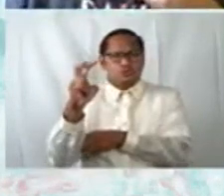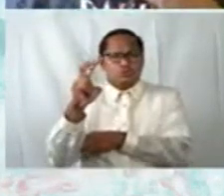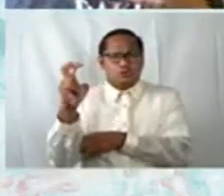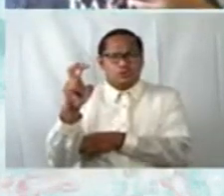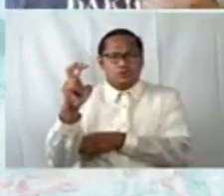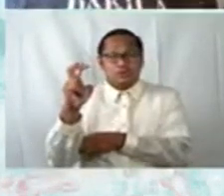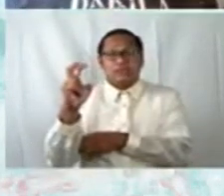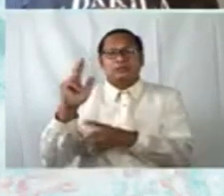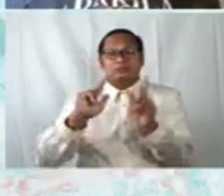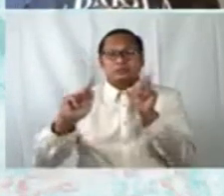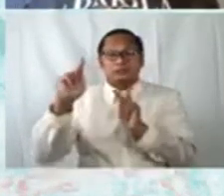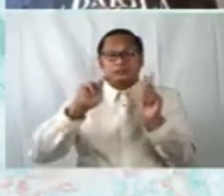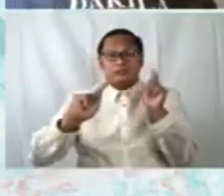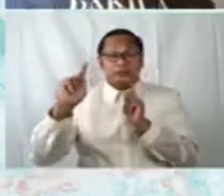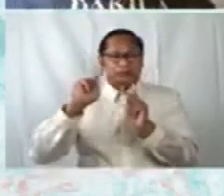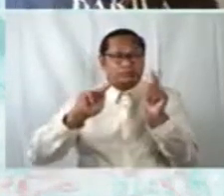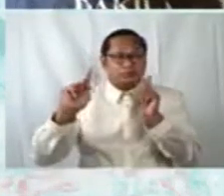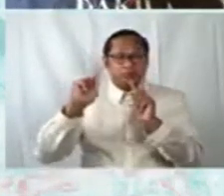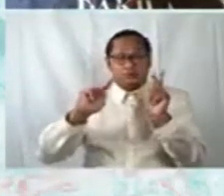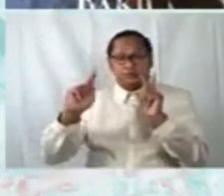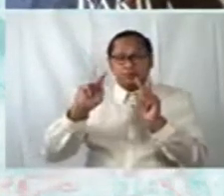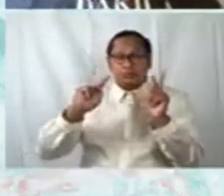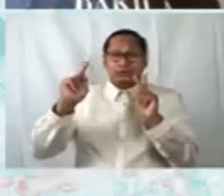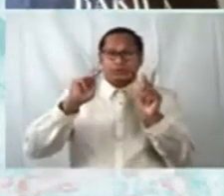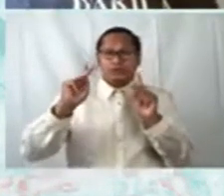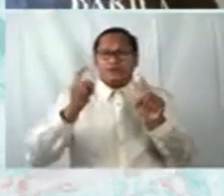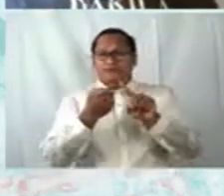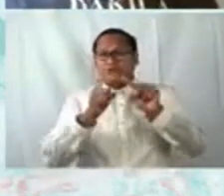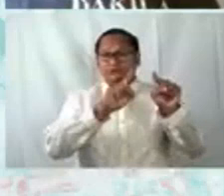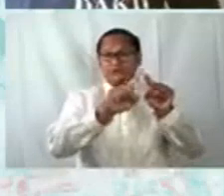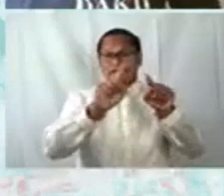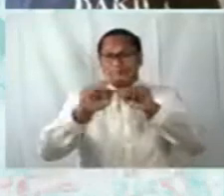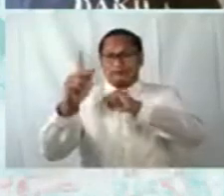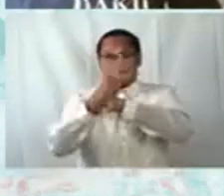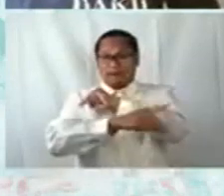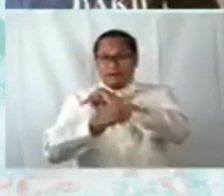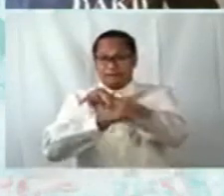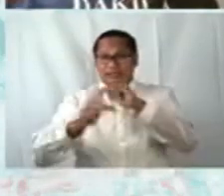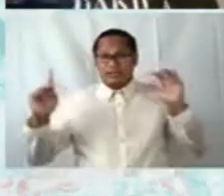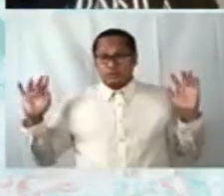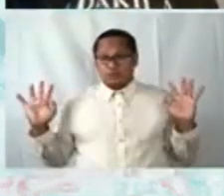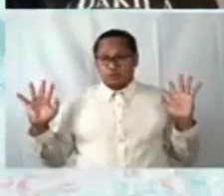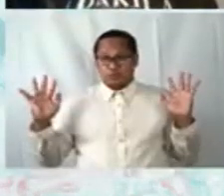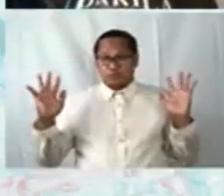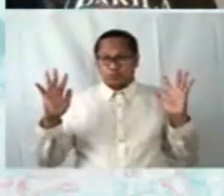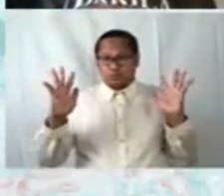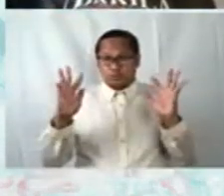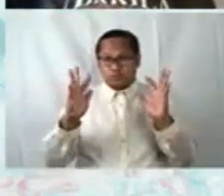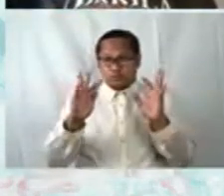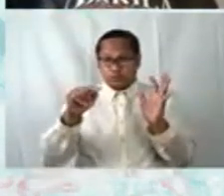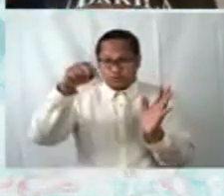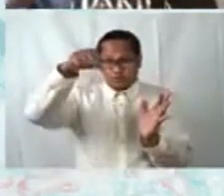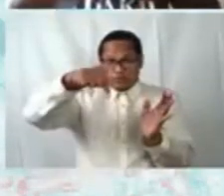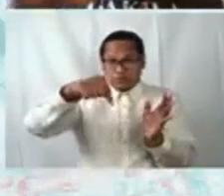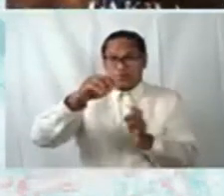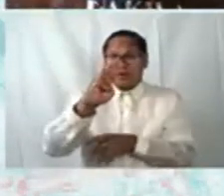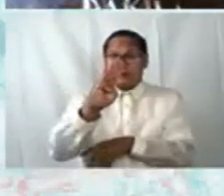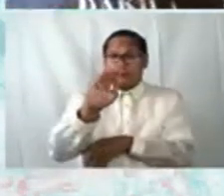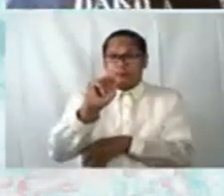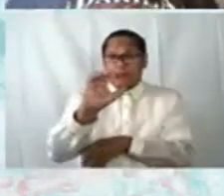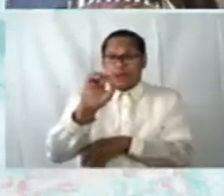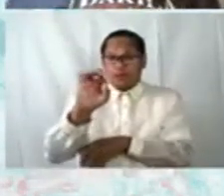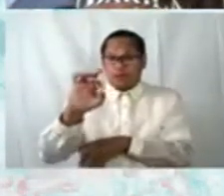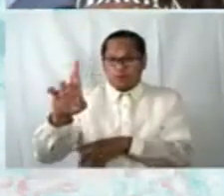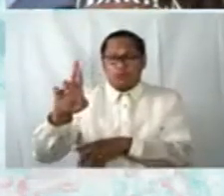people came from different provinces to Bacoor, Cavite. Okay? Marami pa akong